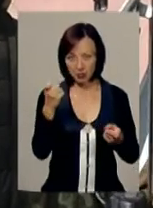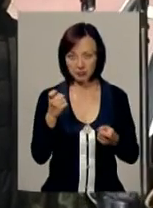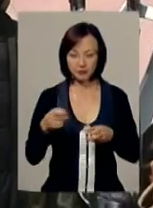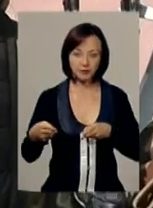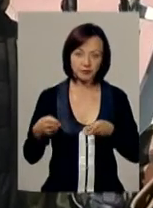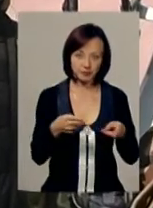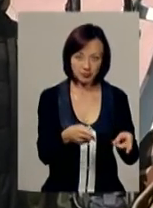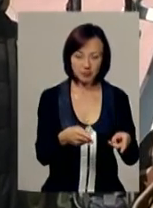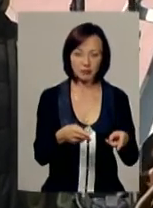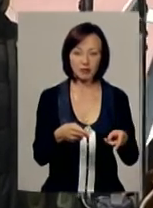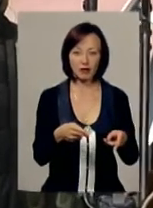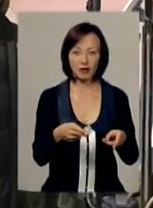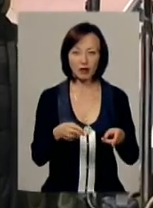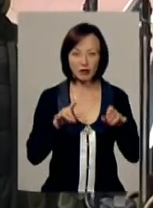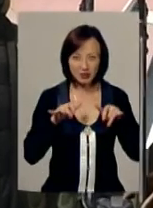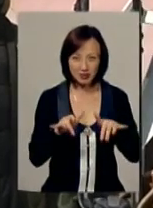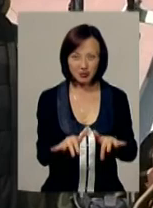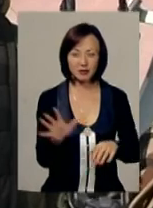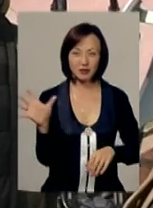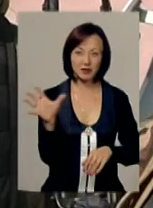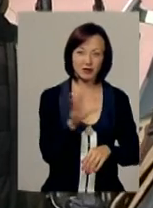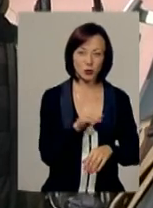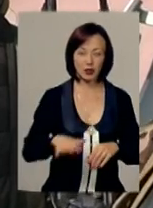і причесали сади, посадки. І з